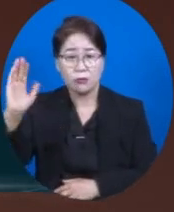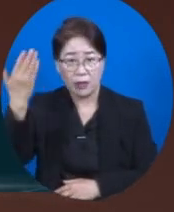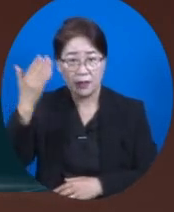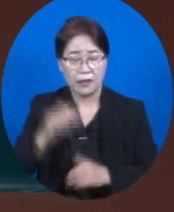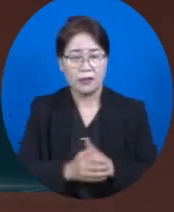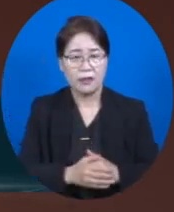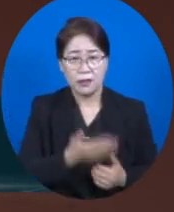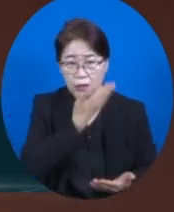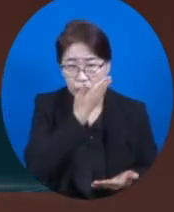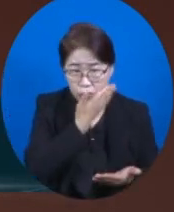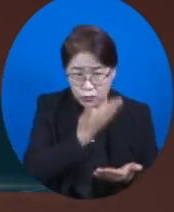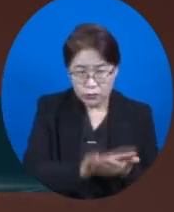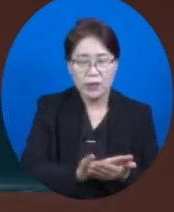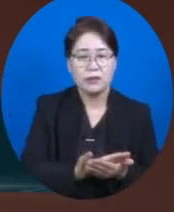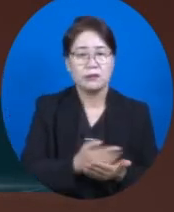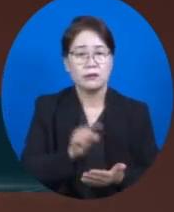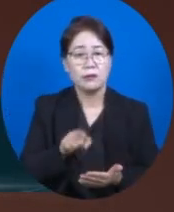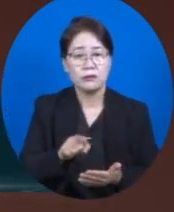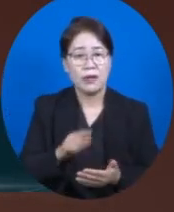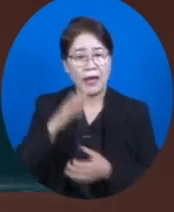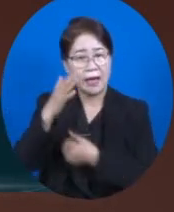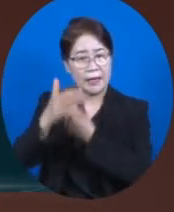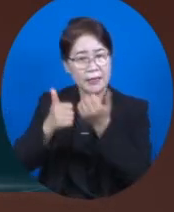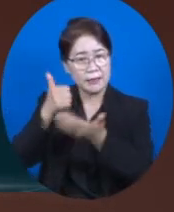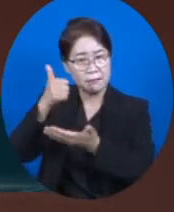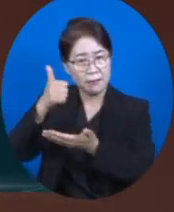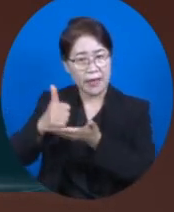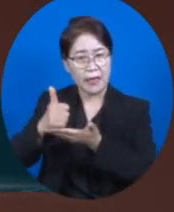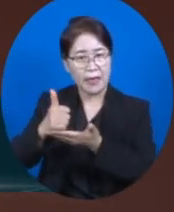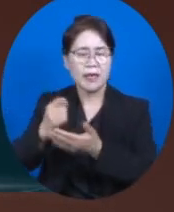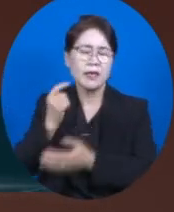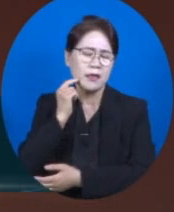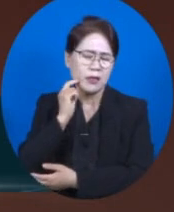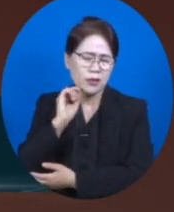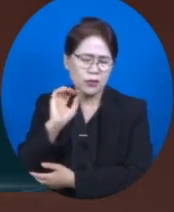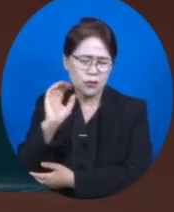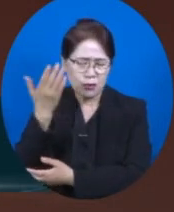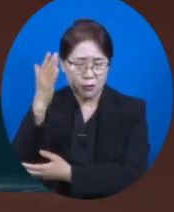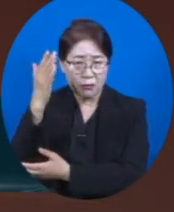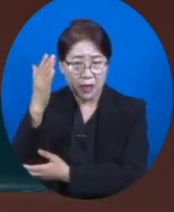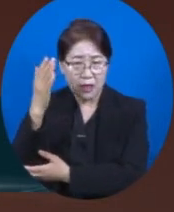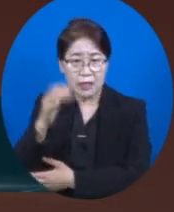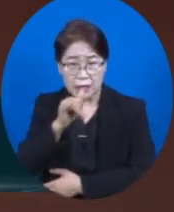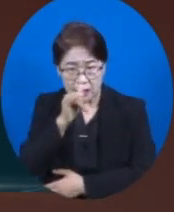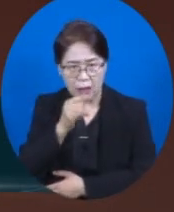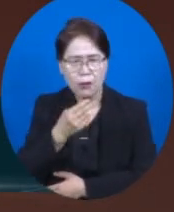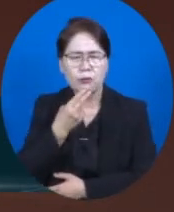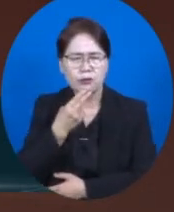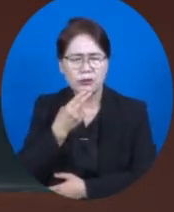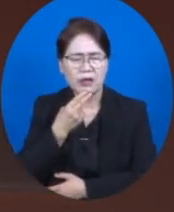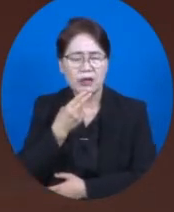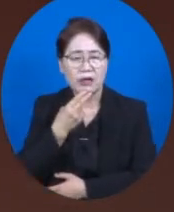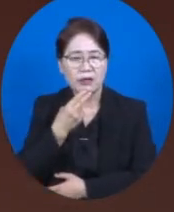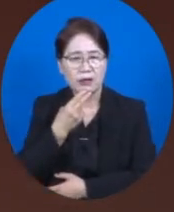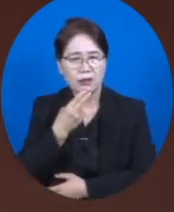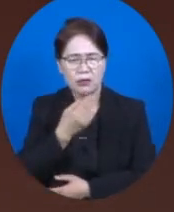그 하나님의 성전에 하나님의 영광이 있느냐 없느냐입니다